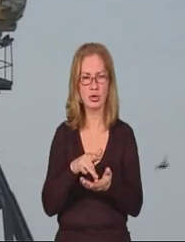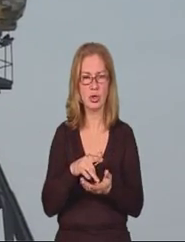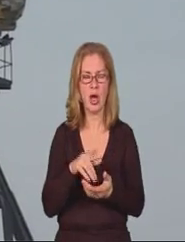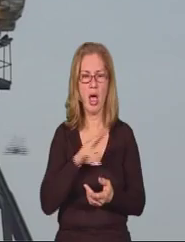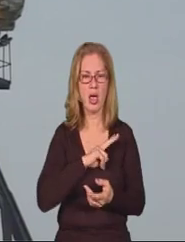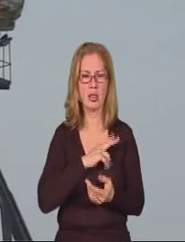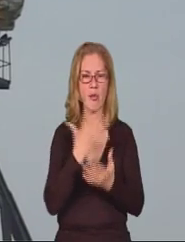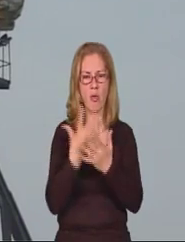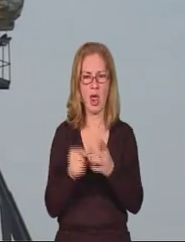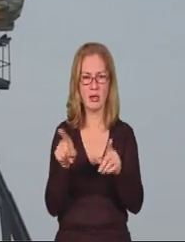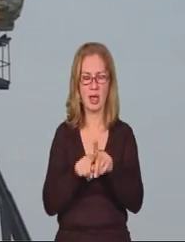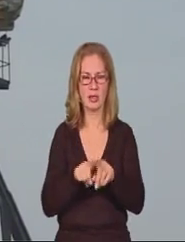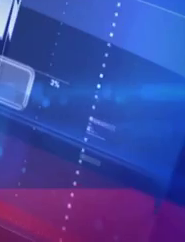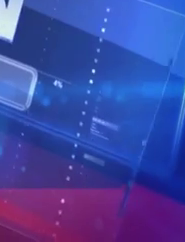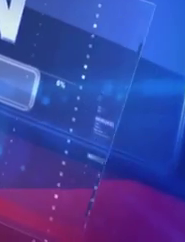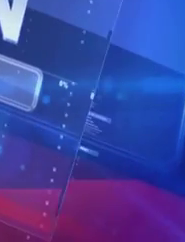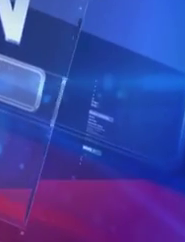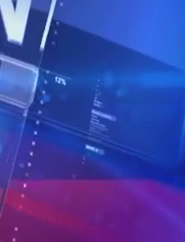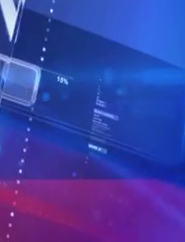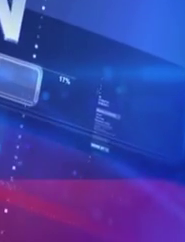on, kako je naveo, posebno zalagati?